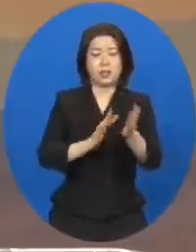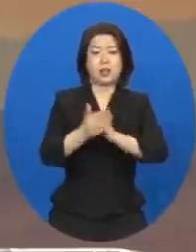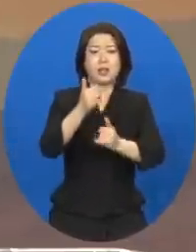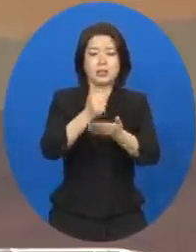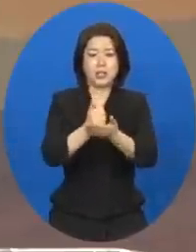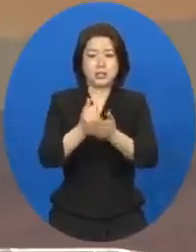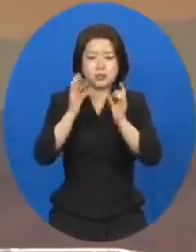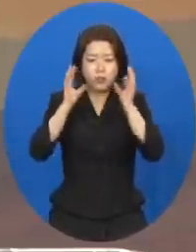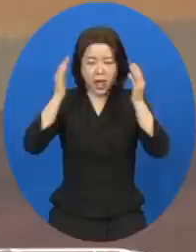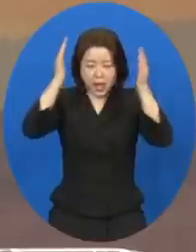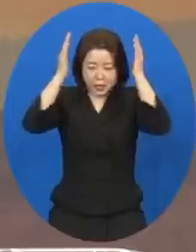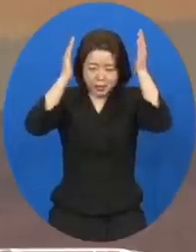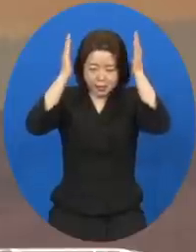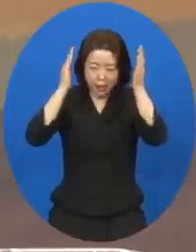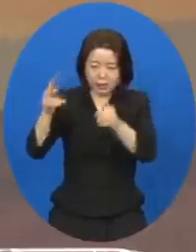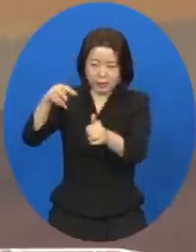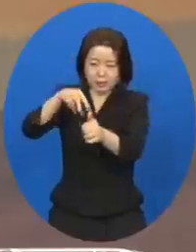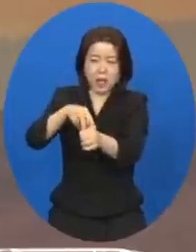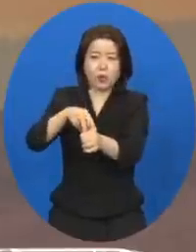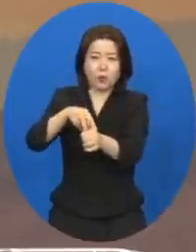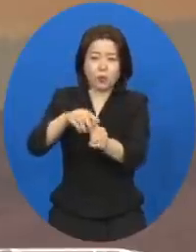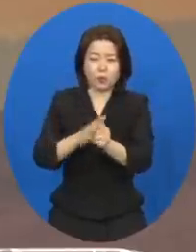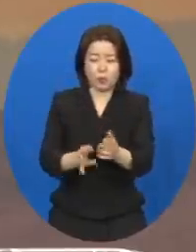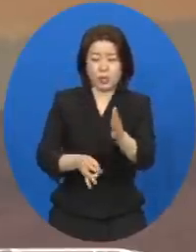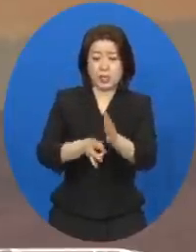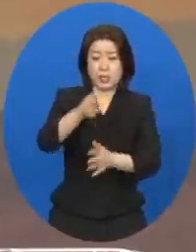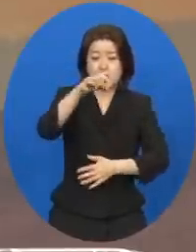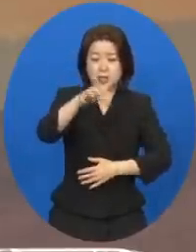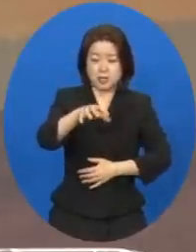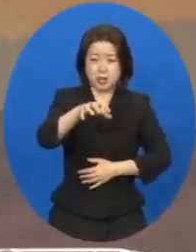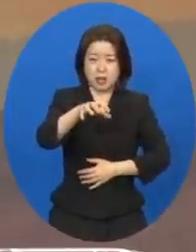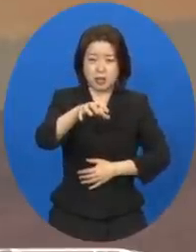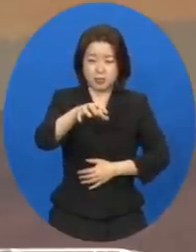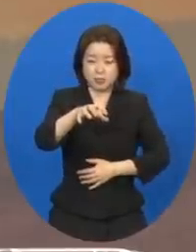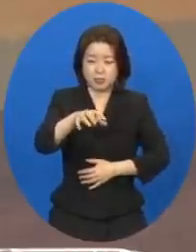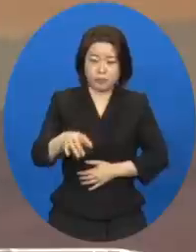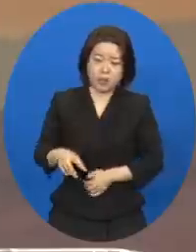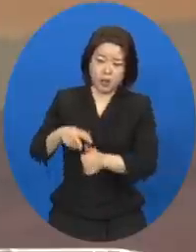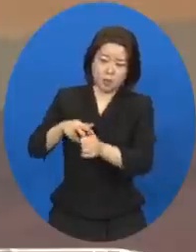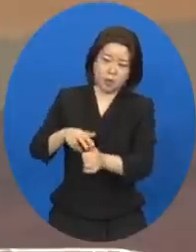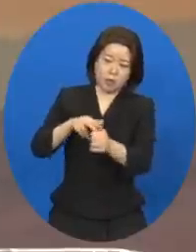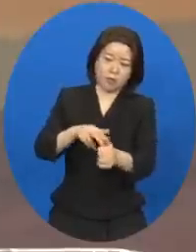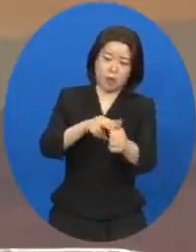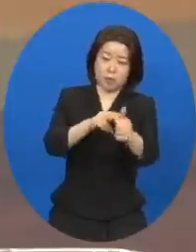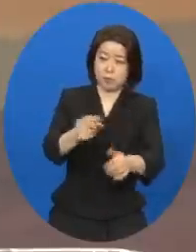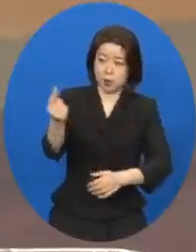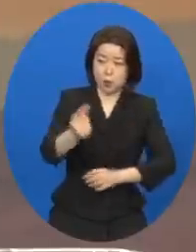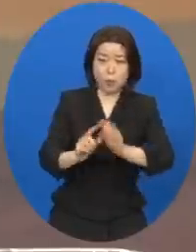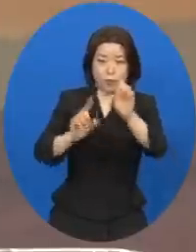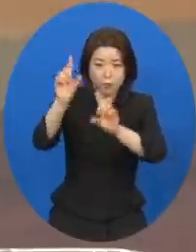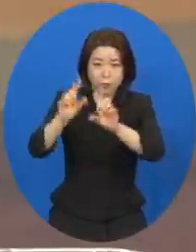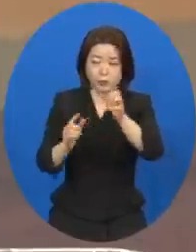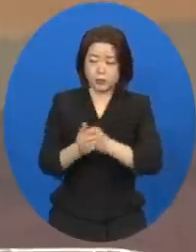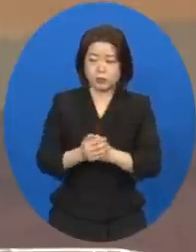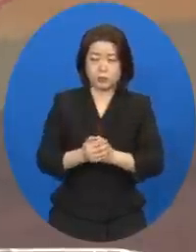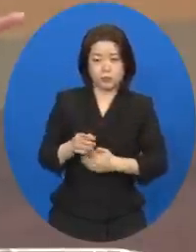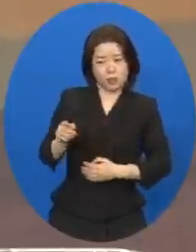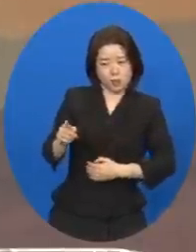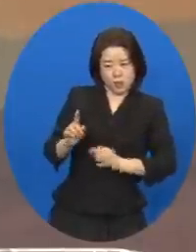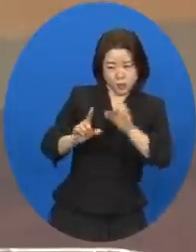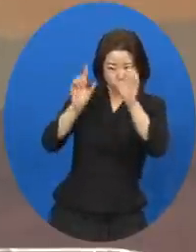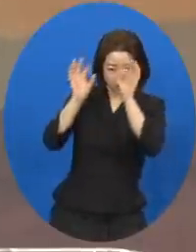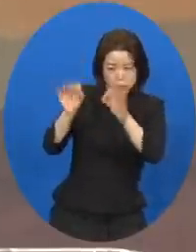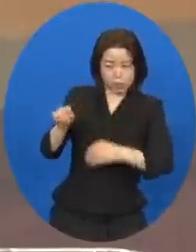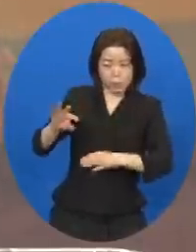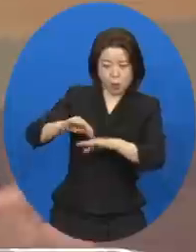어린 나귀를 타고 예루살렘에 들어오는 모습이었어요. 전혀 무슨 왕이나